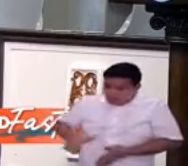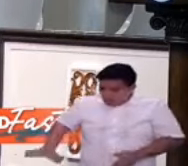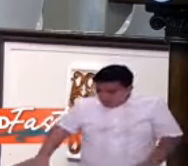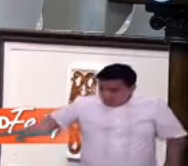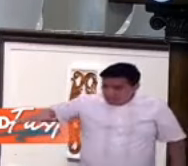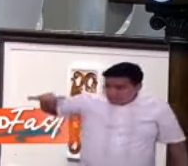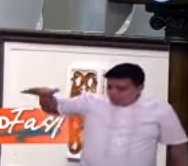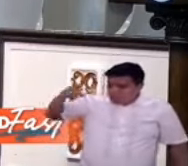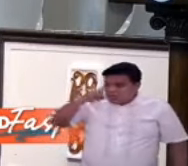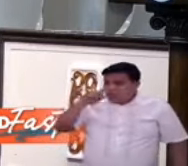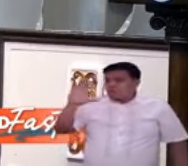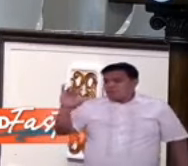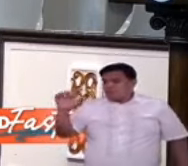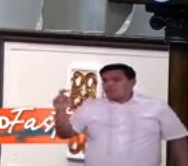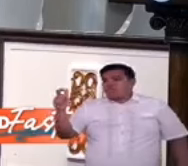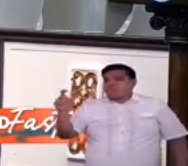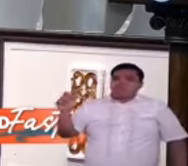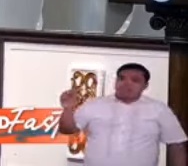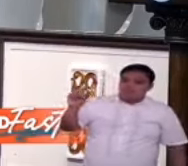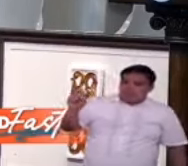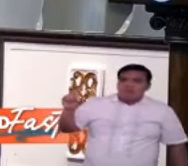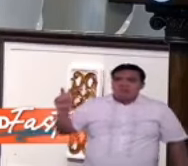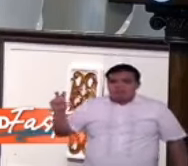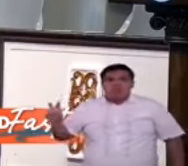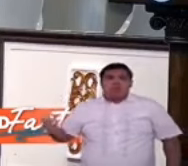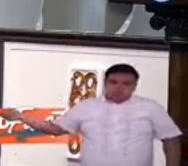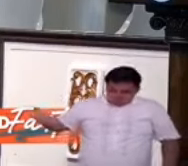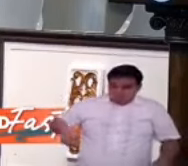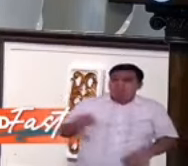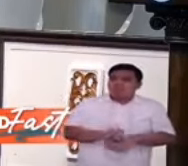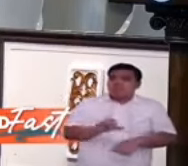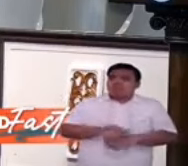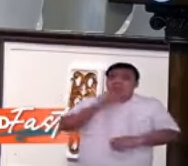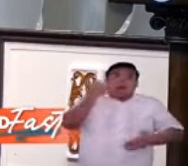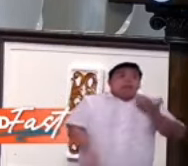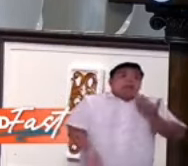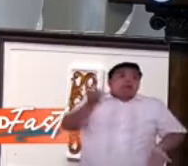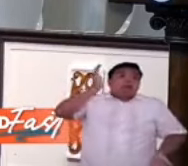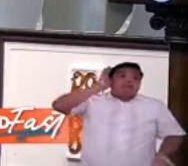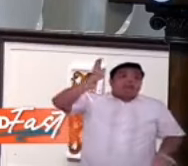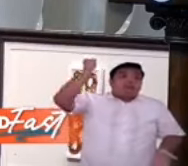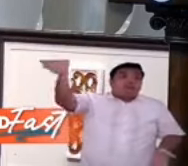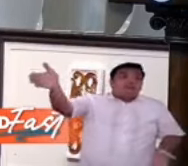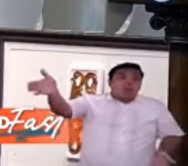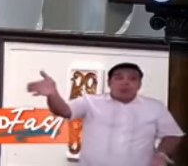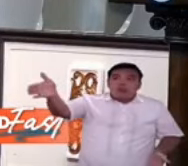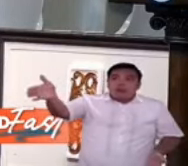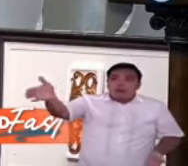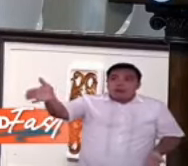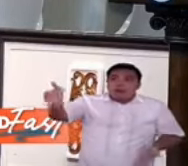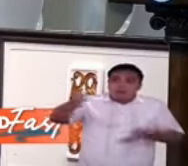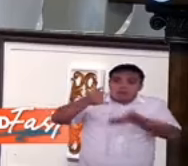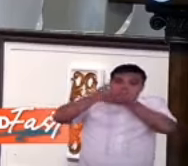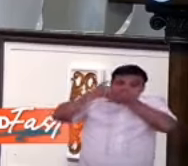Pangitaan kag kwarta kay musuyop na og drugs, di ka katug kay magsunod-sunod ka.